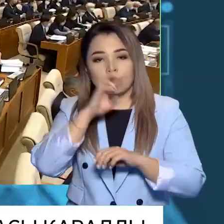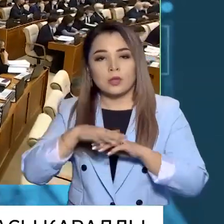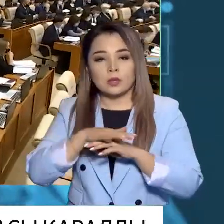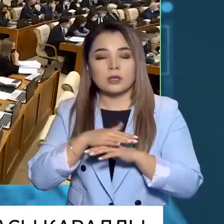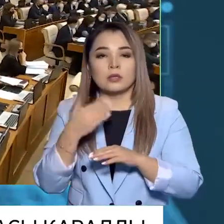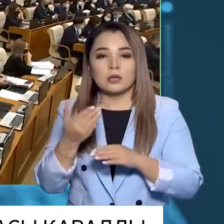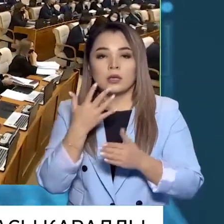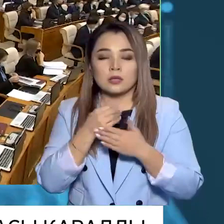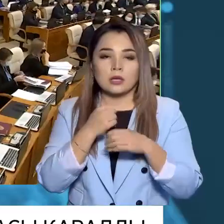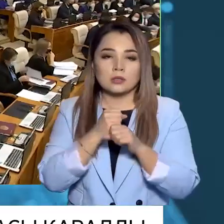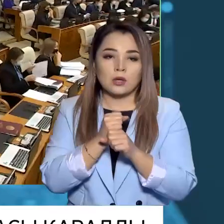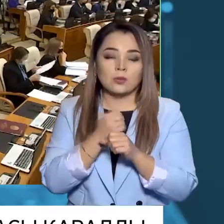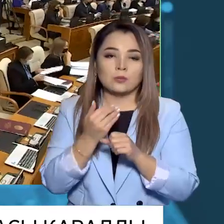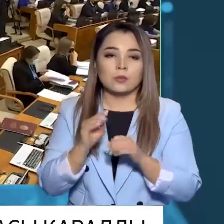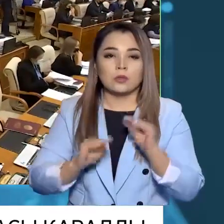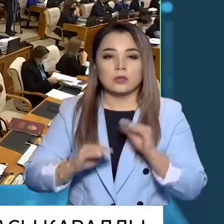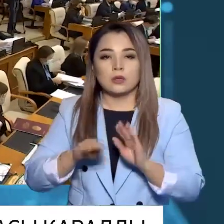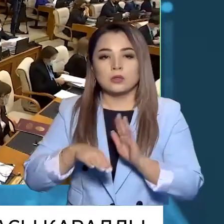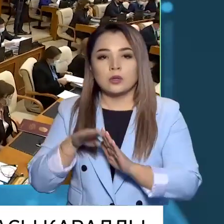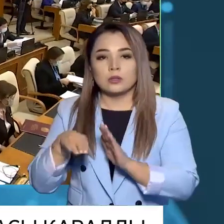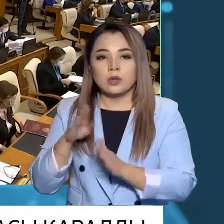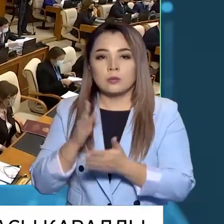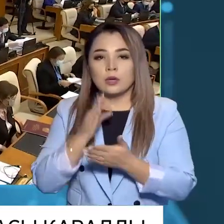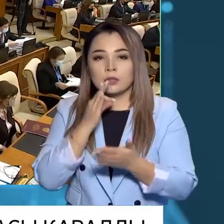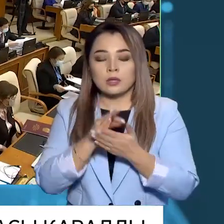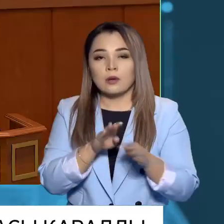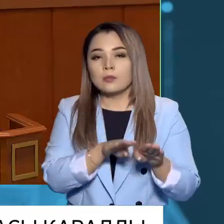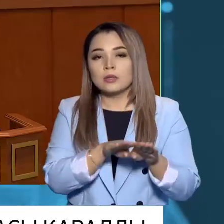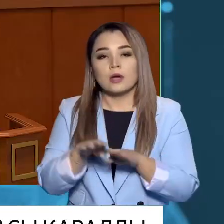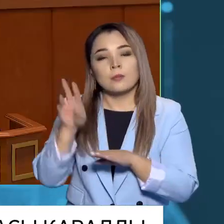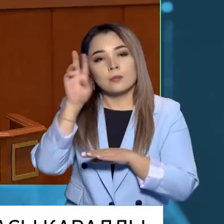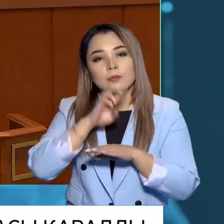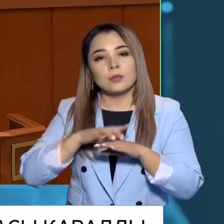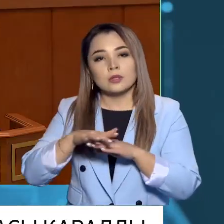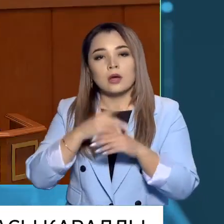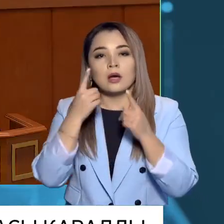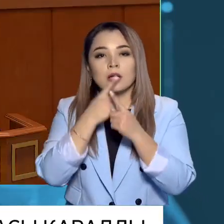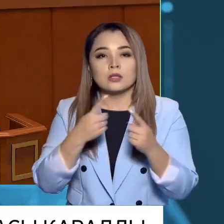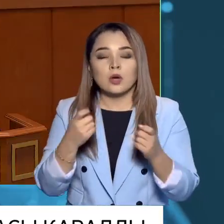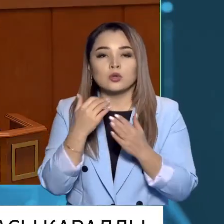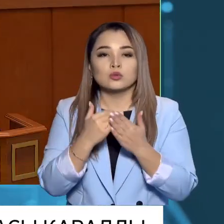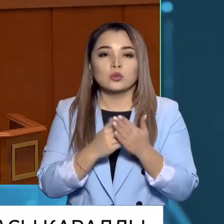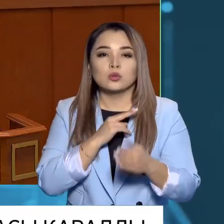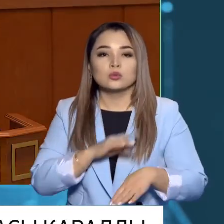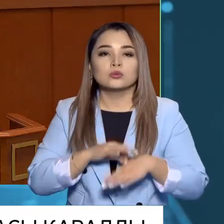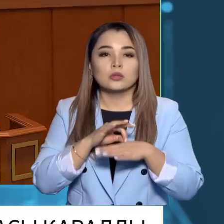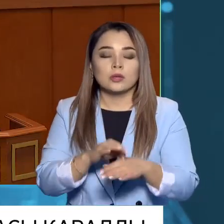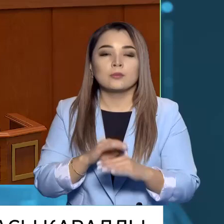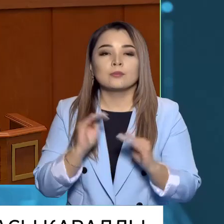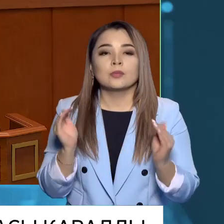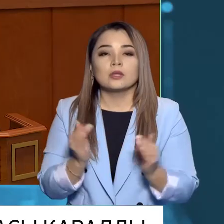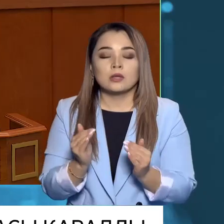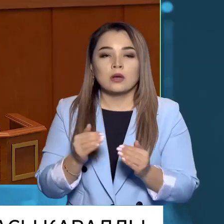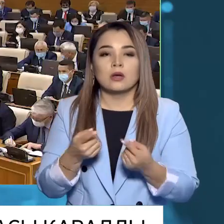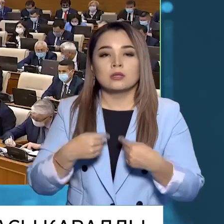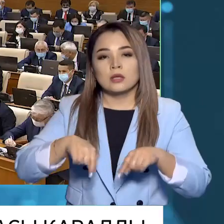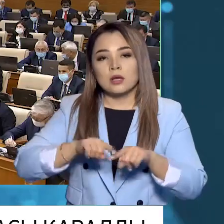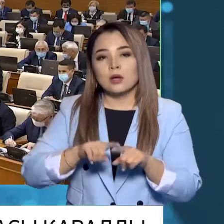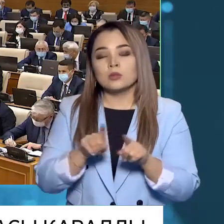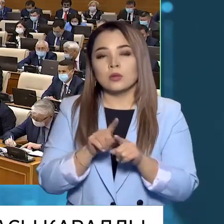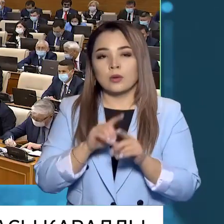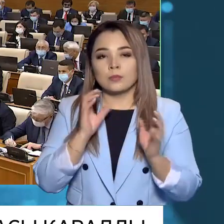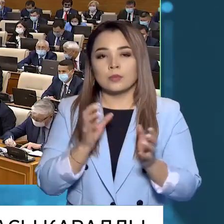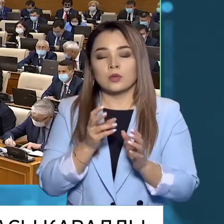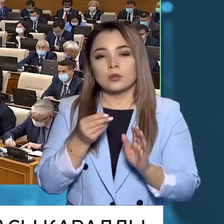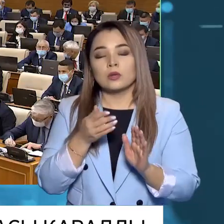базасын жақсарту, био қауіпсіздік саласында бірыңғай мемлекеттік ақпараттық жүйе құру және микроорганизмдер коллекциясын ұстап